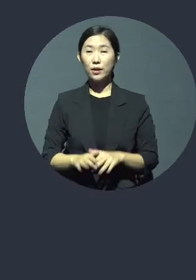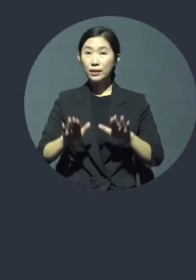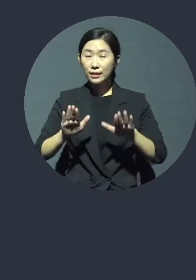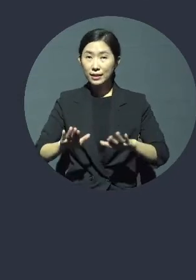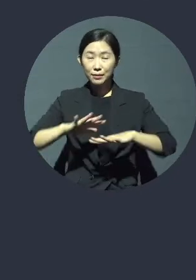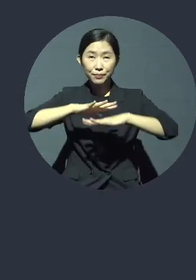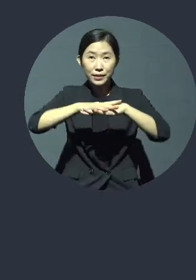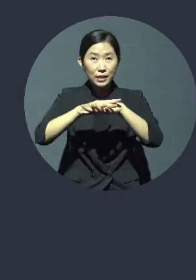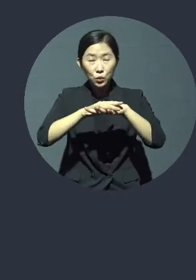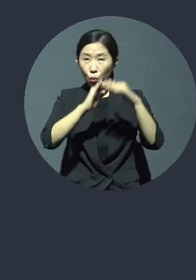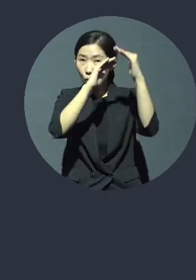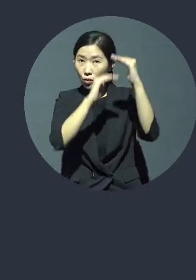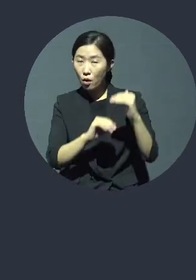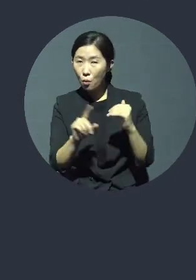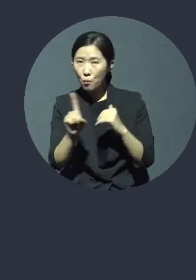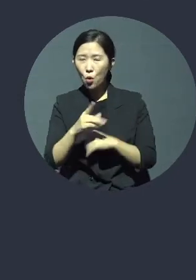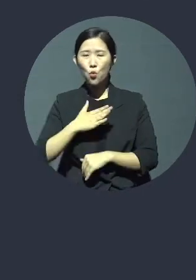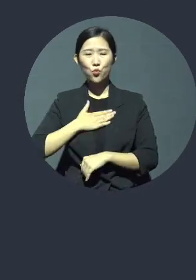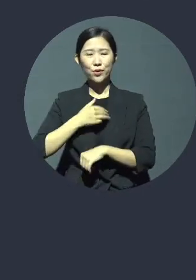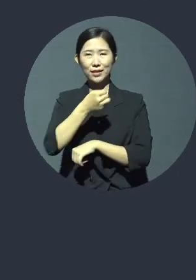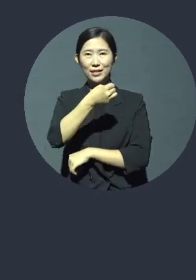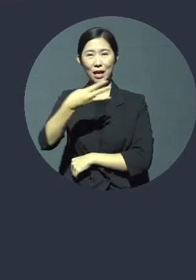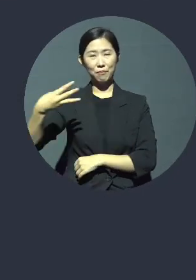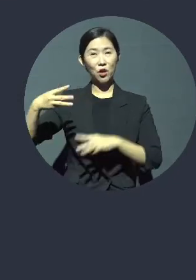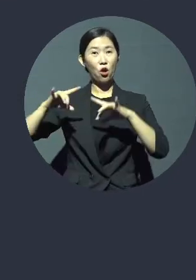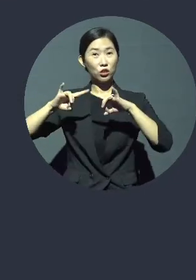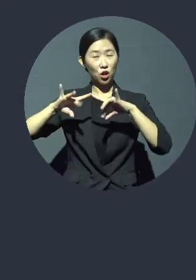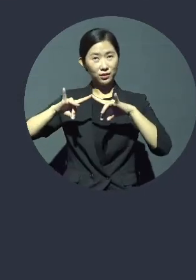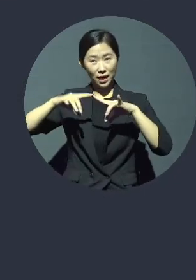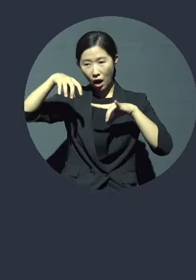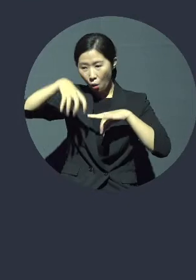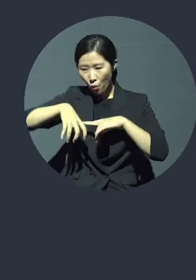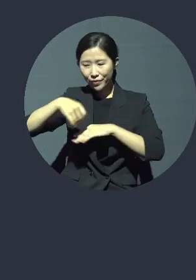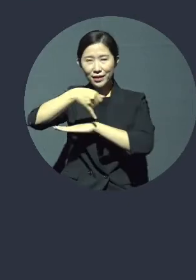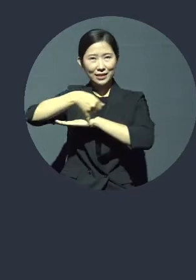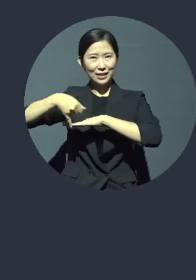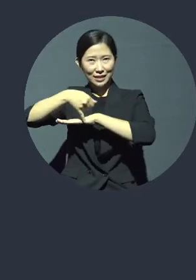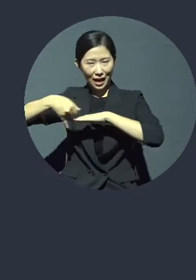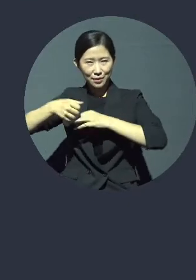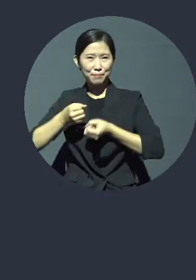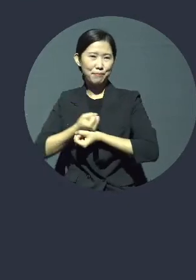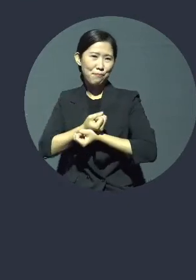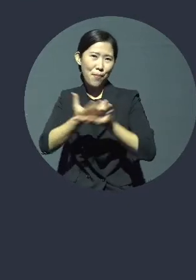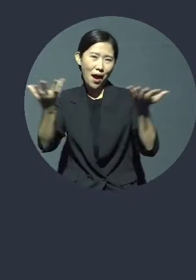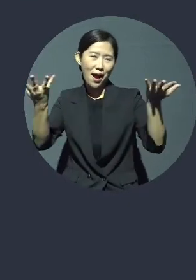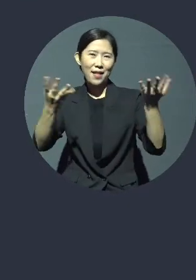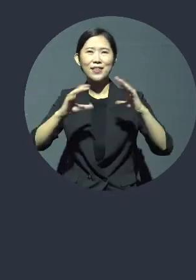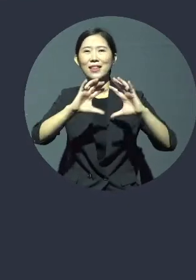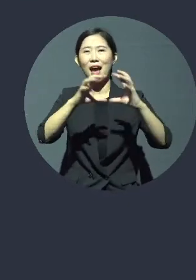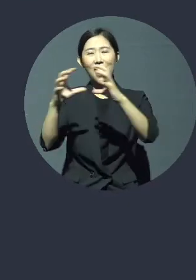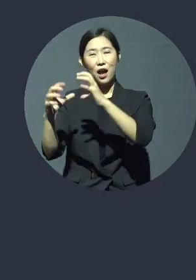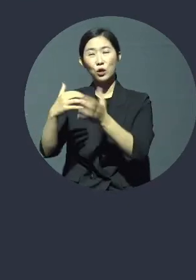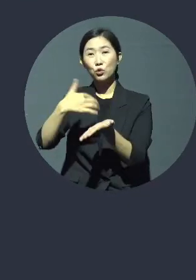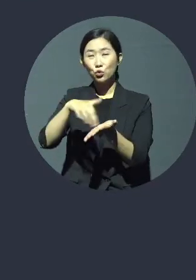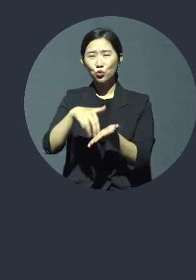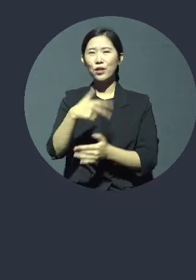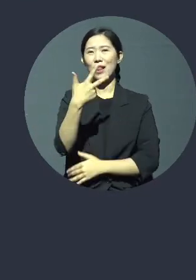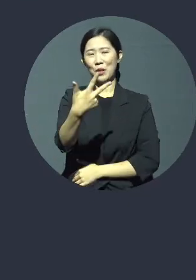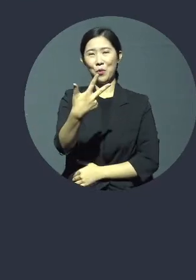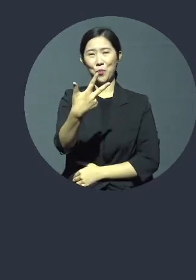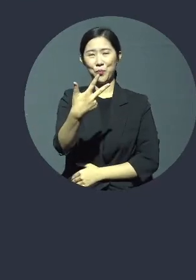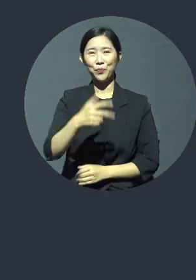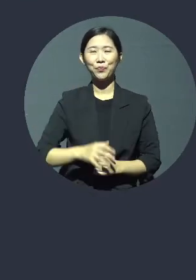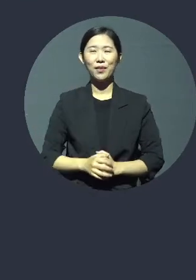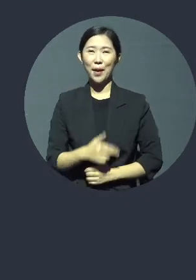연구소입니다. 서울을 비롯해갖고 샌프란시스코, 런던, 베이징, 도쿄, 인도의 뉴델리,